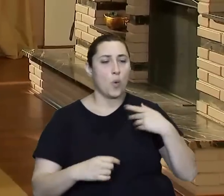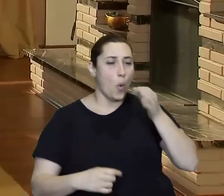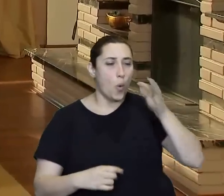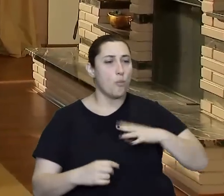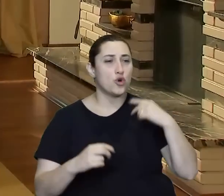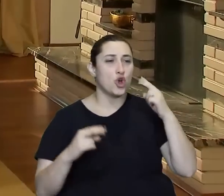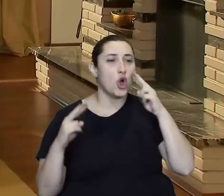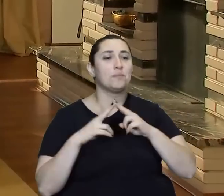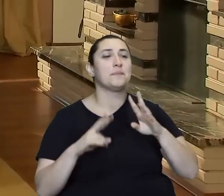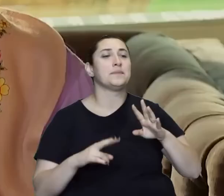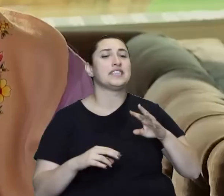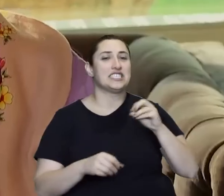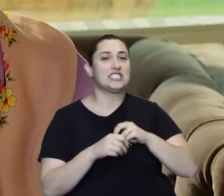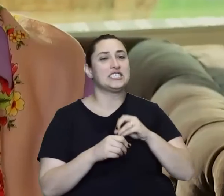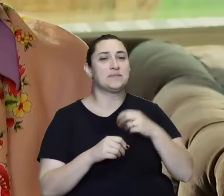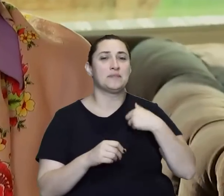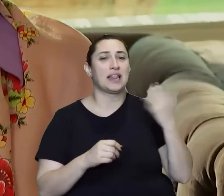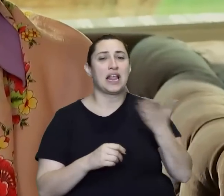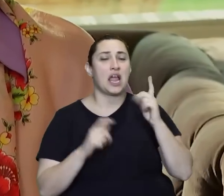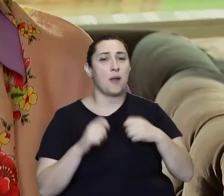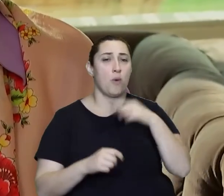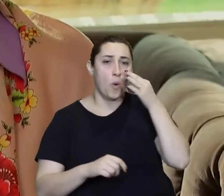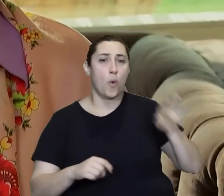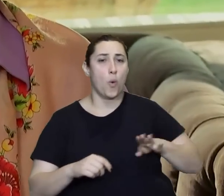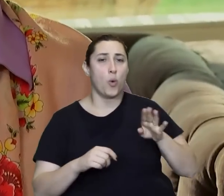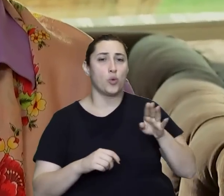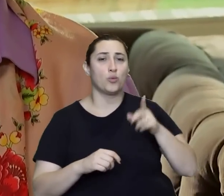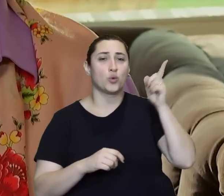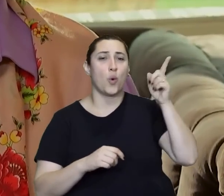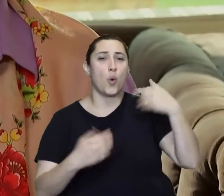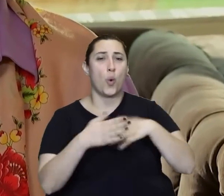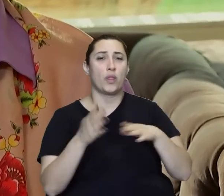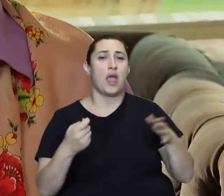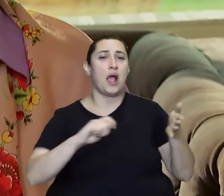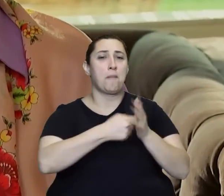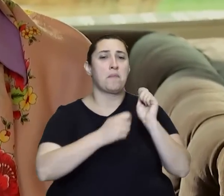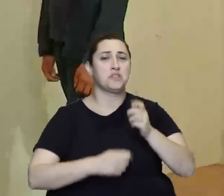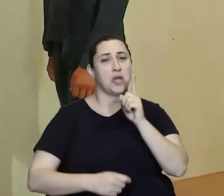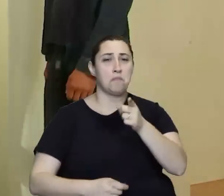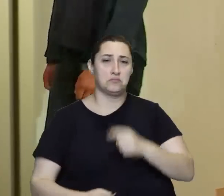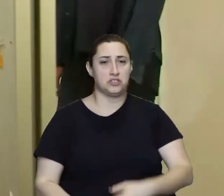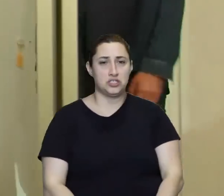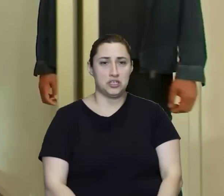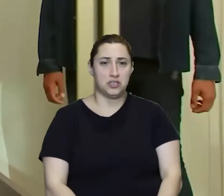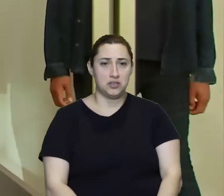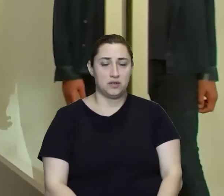bana göstermemek için neler yapıyor. Oğlumu da kapatmış oradaki odaya. Ömer'i